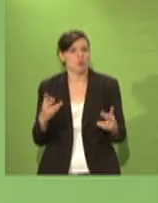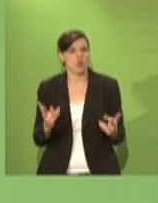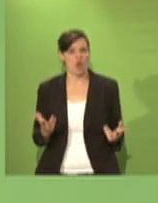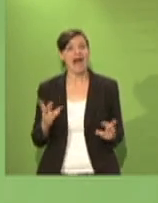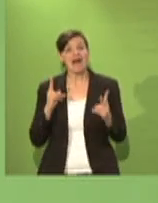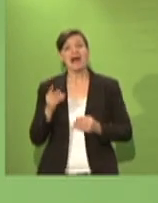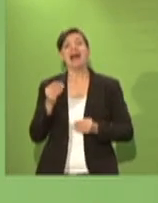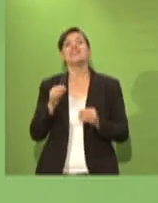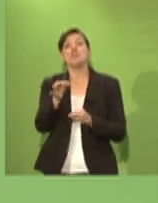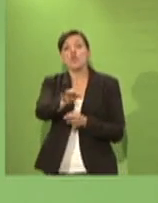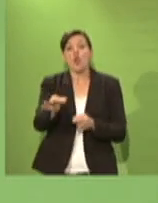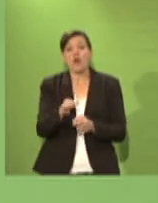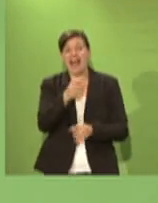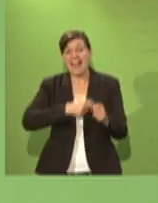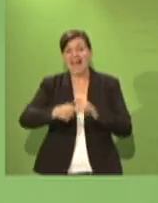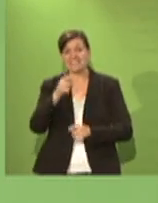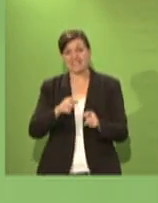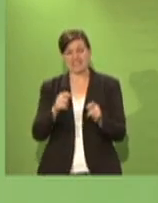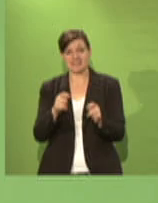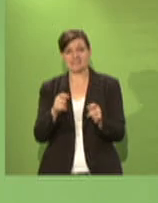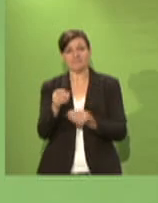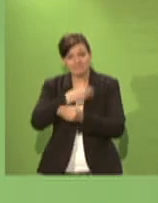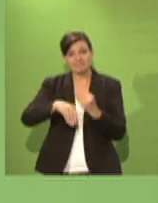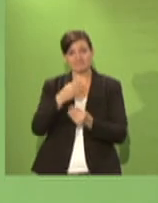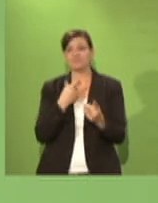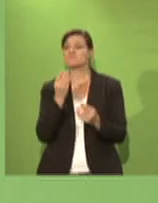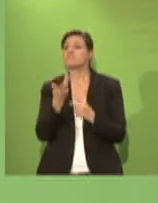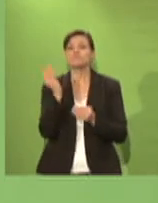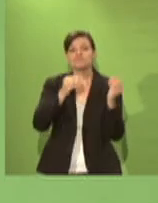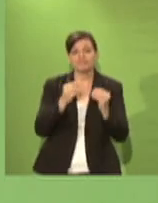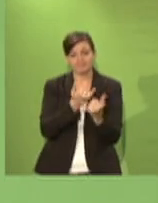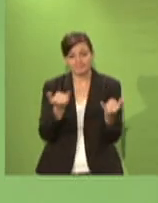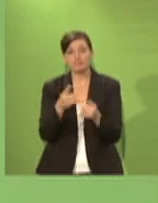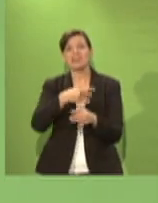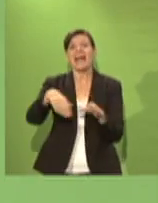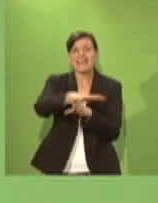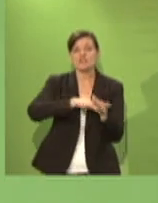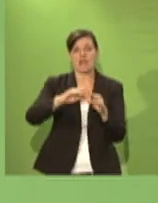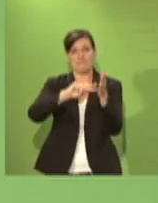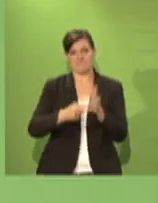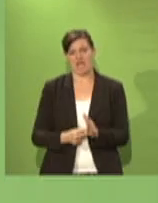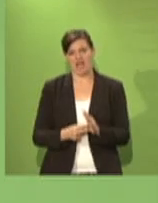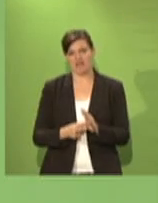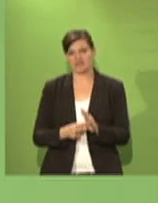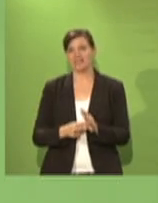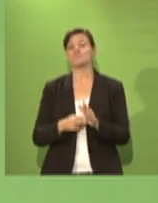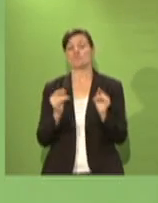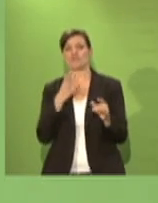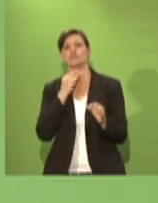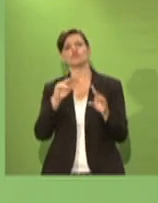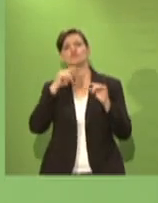dann effizient und auch lokal unsere Mittel einsetzen, wenn wir regional planen. Deswegen würde ich das gerne erweitern. Global